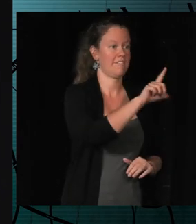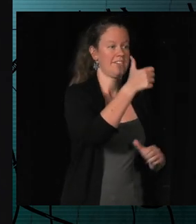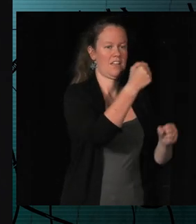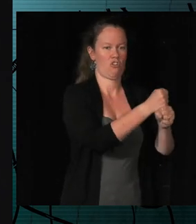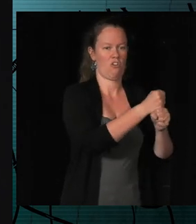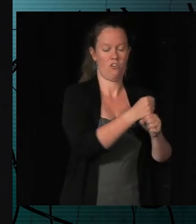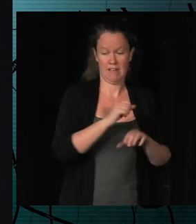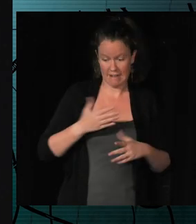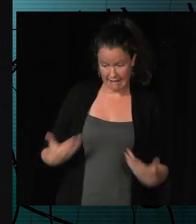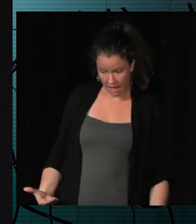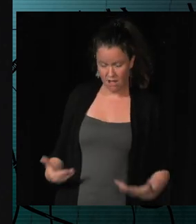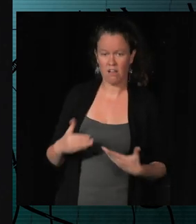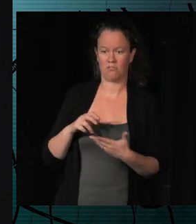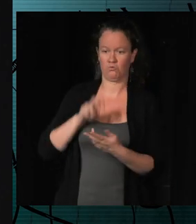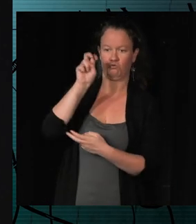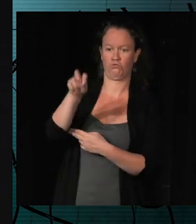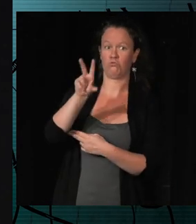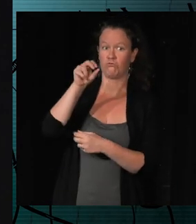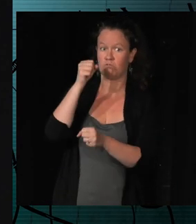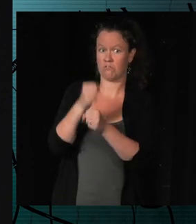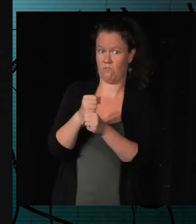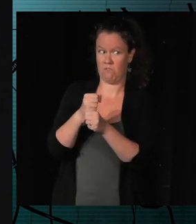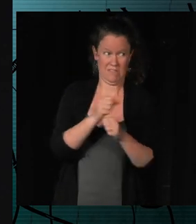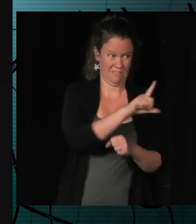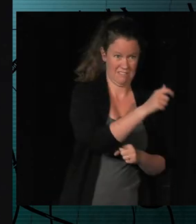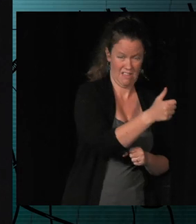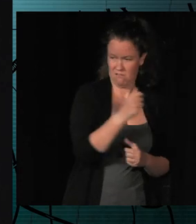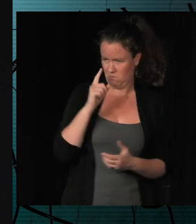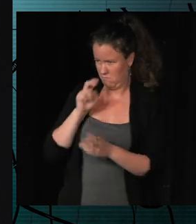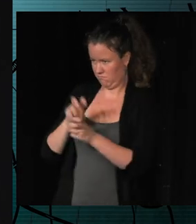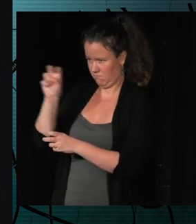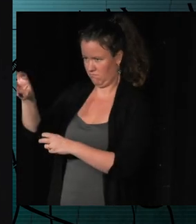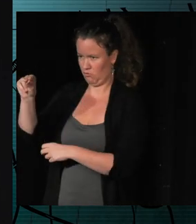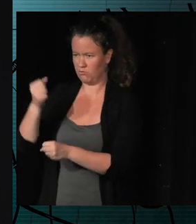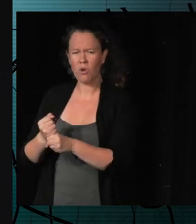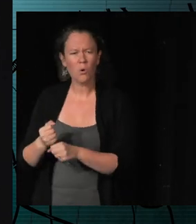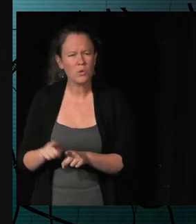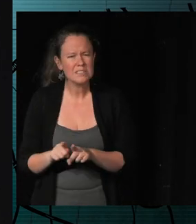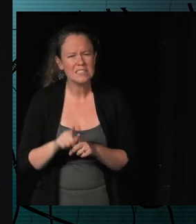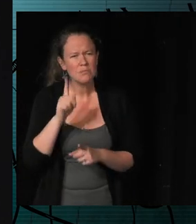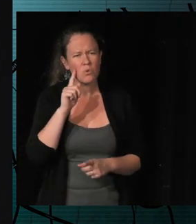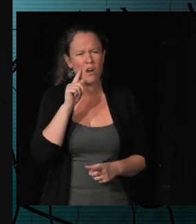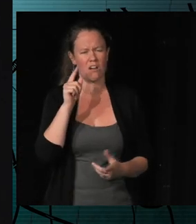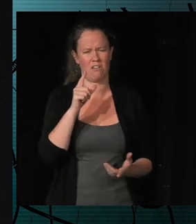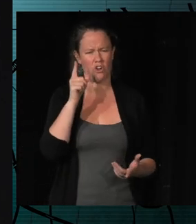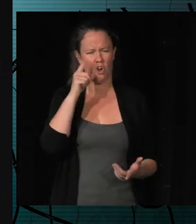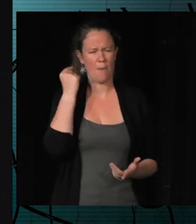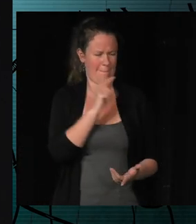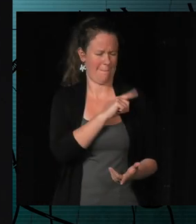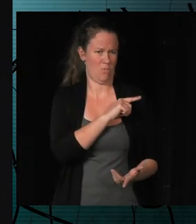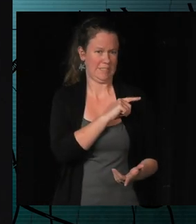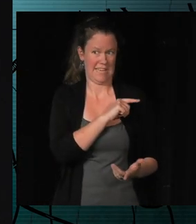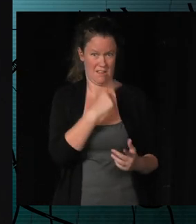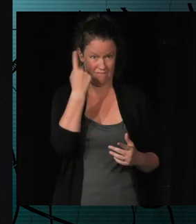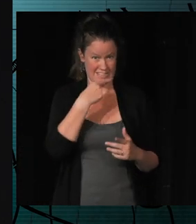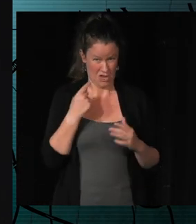a un gap de 30 ans et en plus dans Flash black un détail bête mais que j'ai jamais compris c'est pourquoi on voit le flic comme s'il avait enfin je sais pas s'ils ont mal fait le rajonissement ou